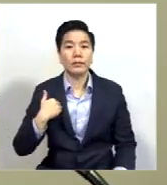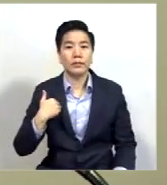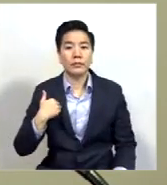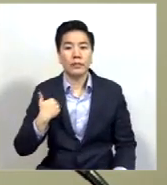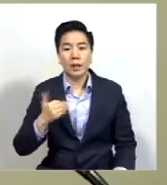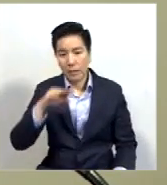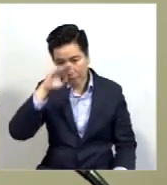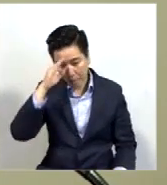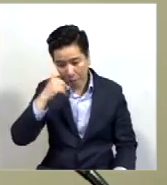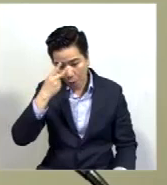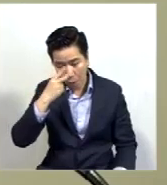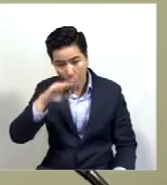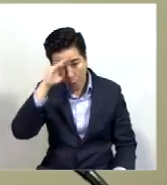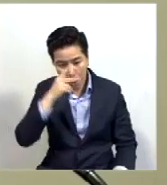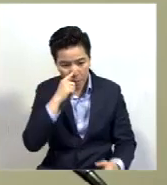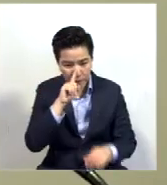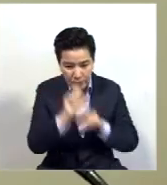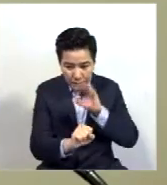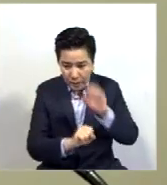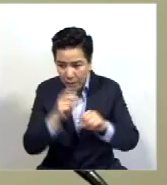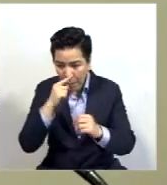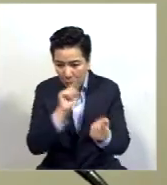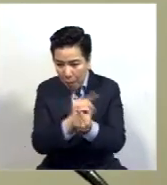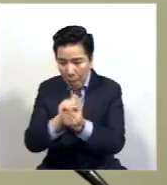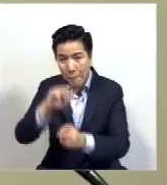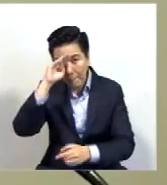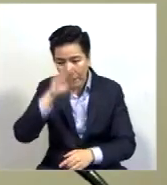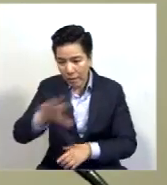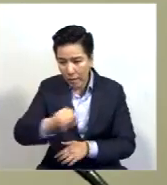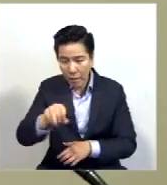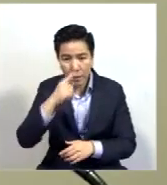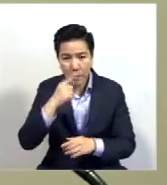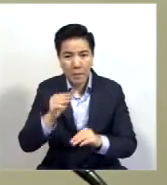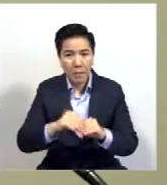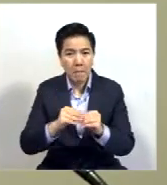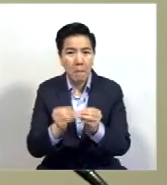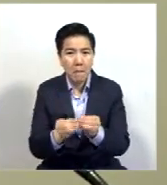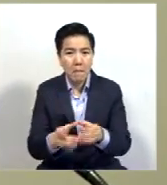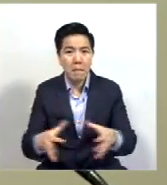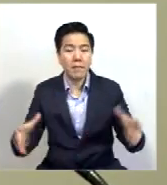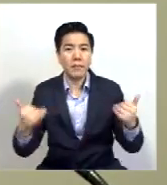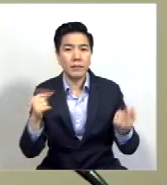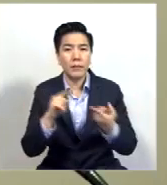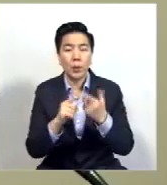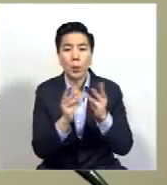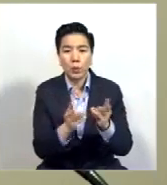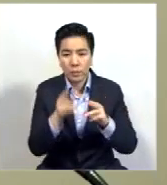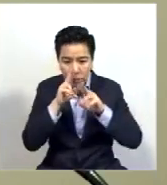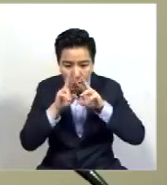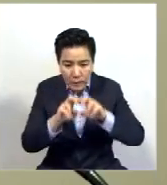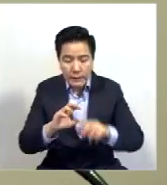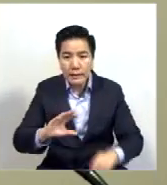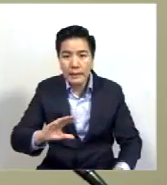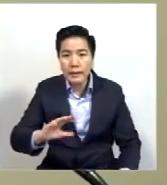เพราะการวินิจฉัยเนี่ยมันไปจับไอ้คนที่มีอาการน้อยเนี่ยได้มากขึ้นเรื่อยๆนะเพราะวิธีการวินิจฉัยเนี่ยดี